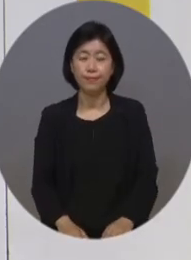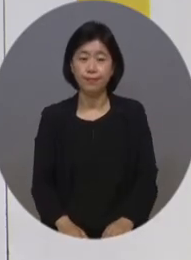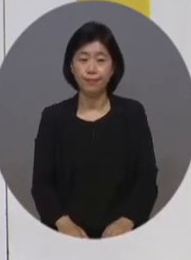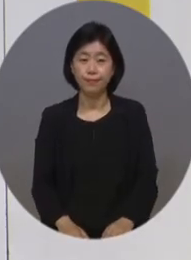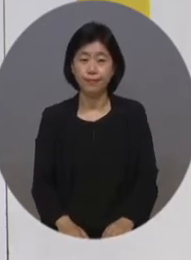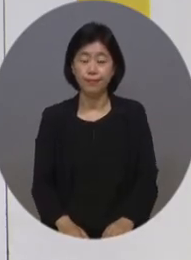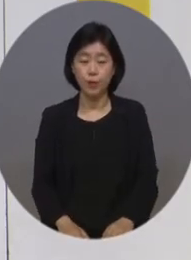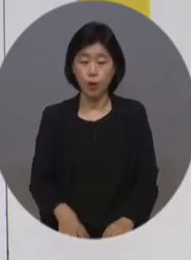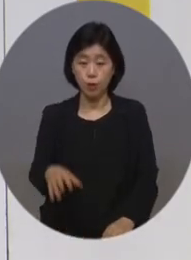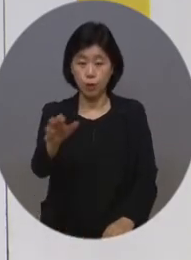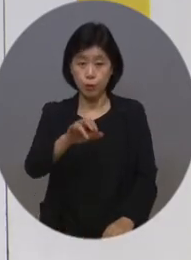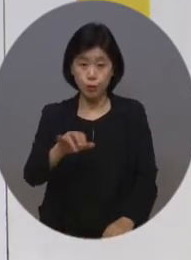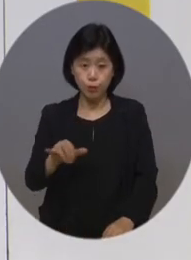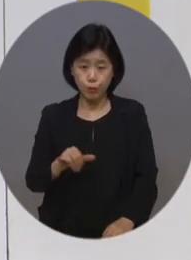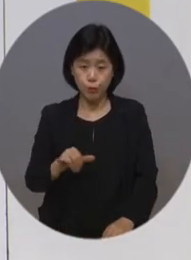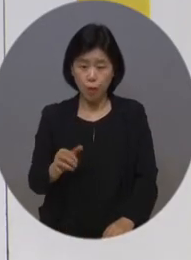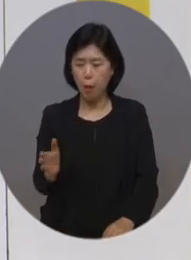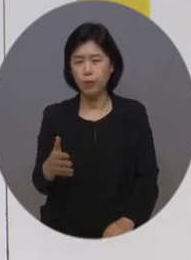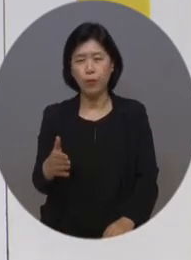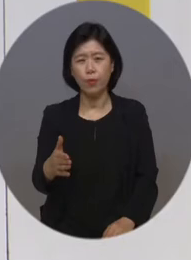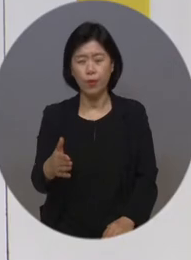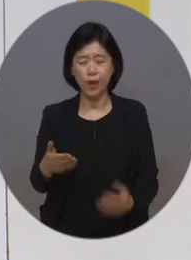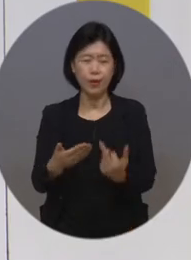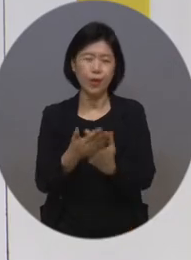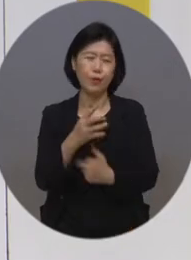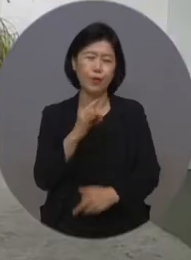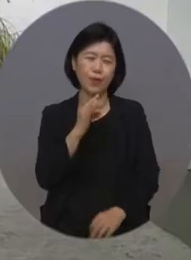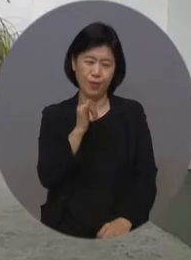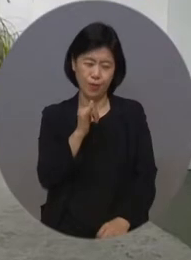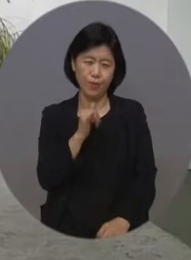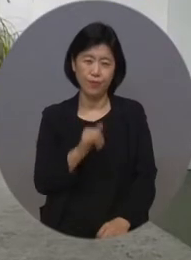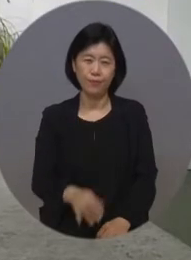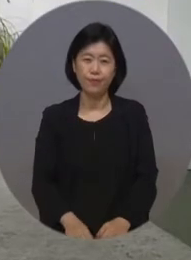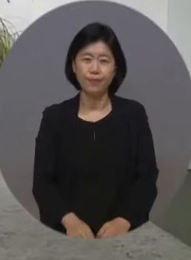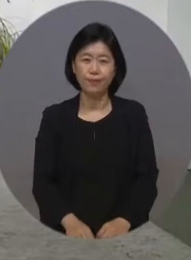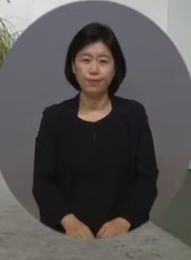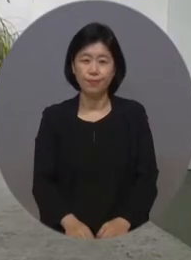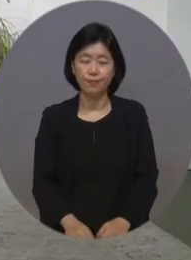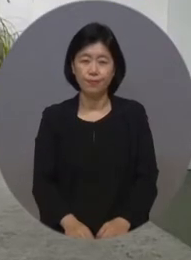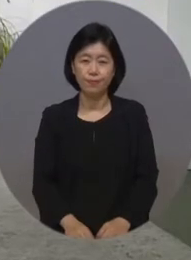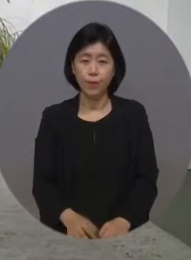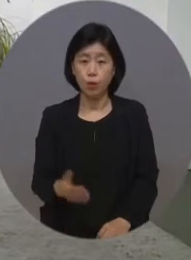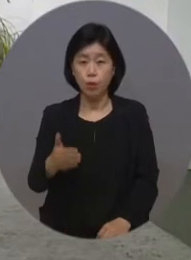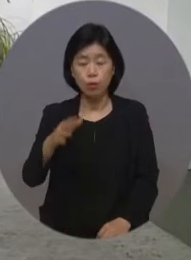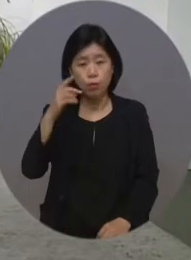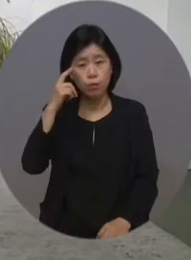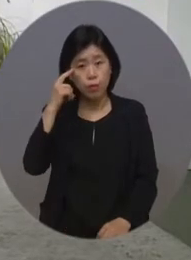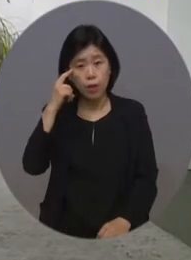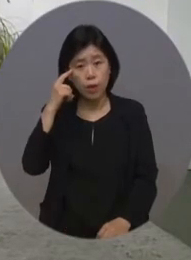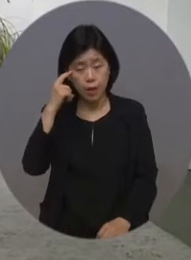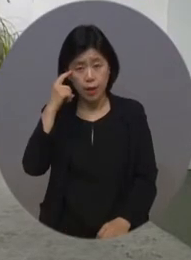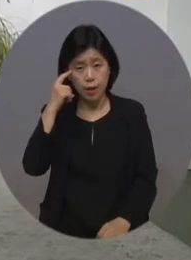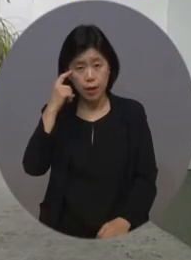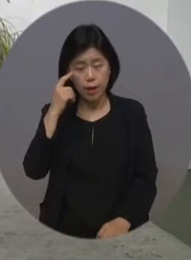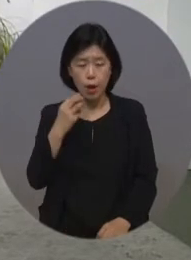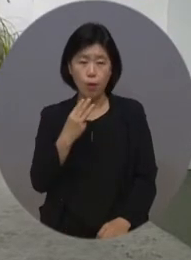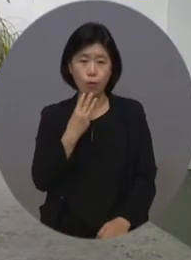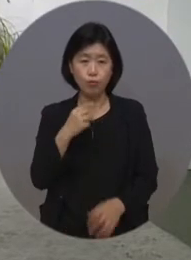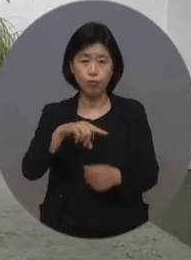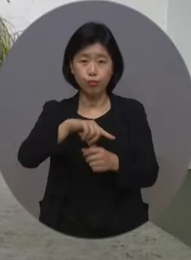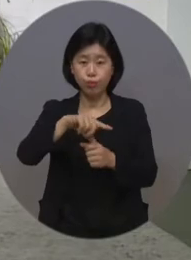주목하는 사례가 되서 앞으로 전국으로 확산 이 될 것 같습니다 근데 왜 수도권에서 이 소식을